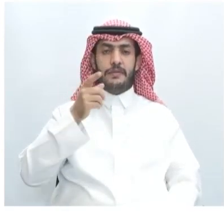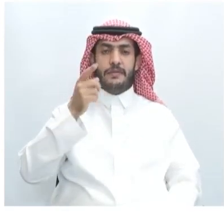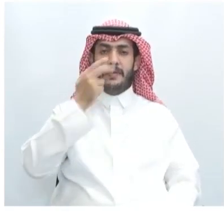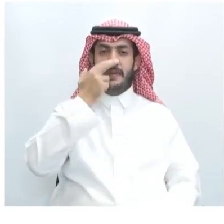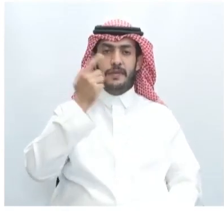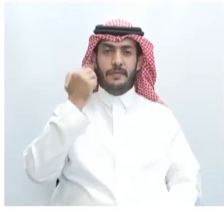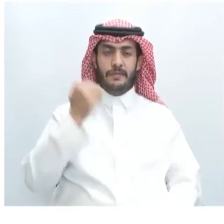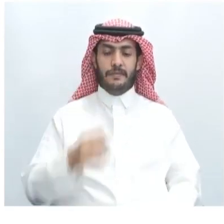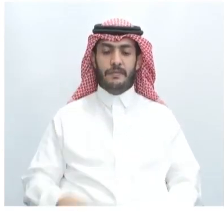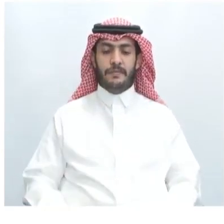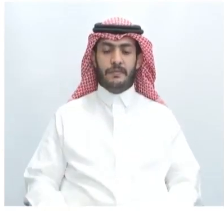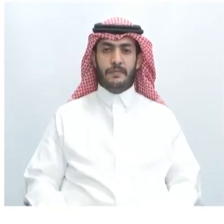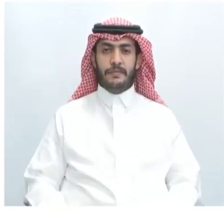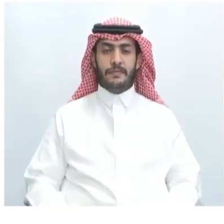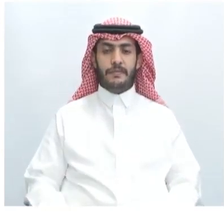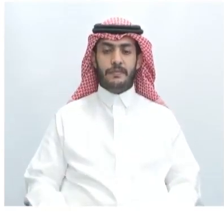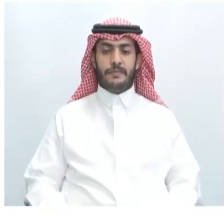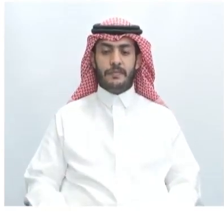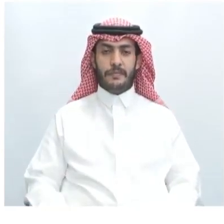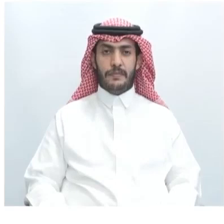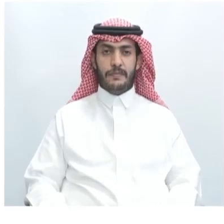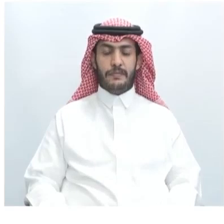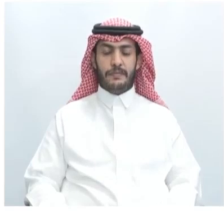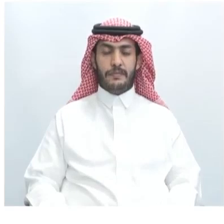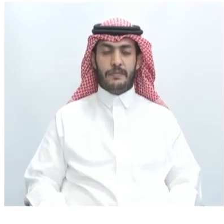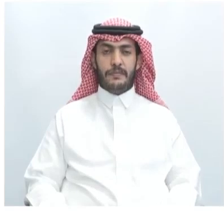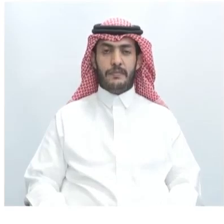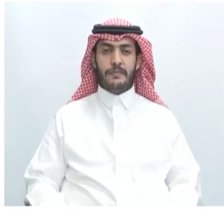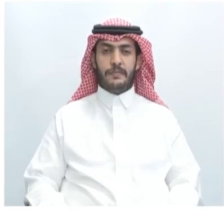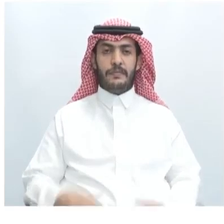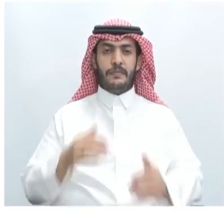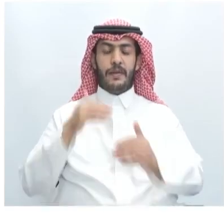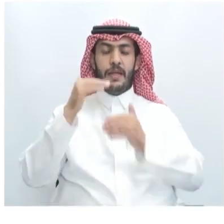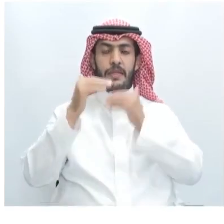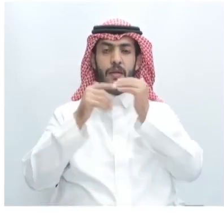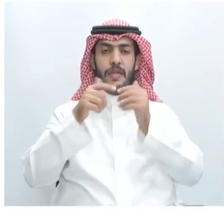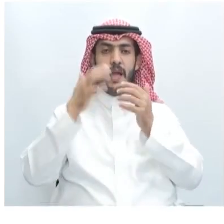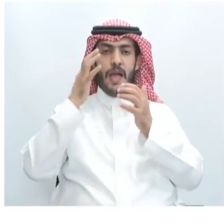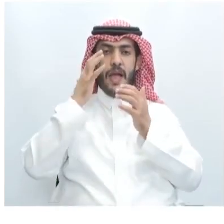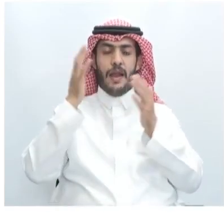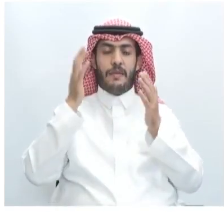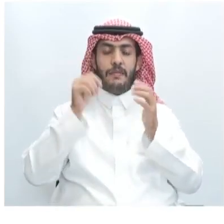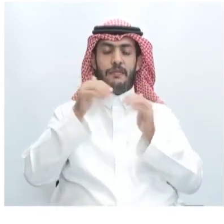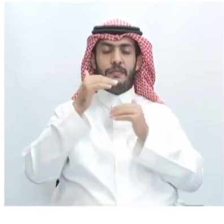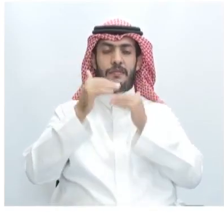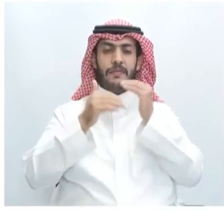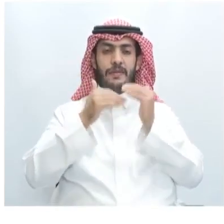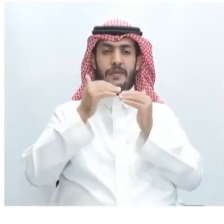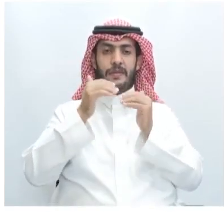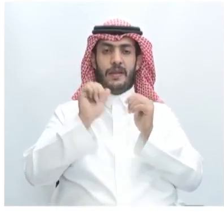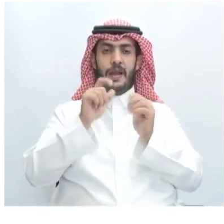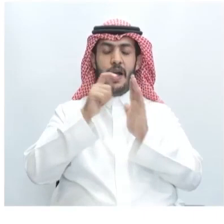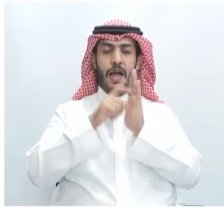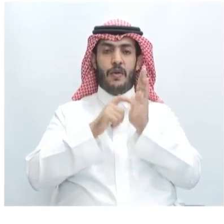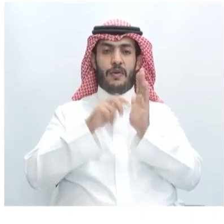فاذا ذكرنا الان ما مرت به مراحل تطور هذا العلم وهو مرحله مراحل علم